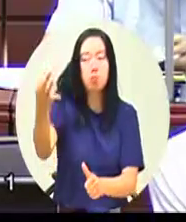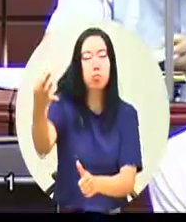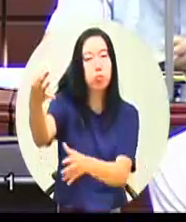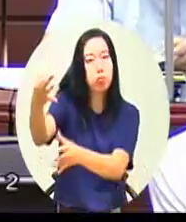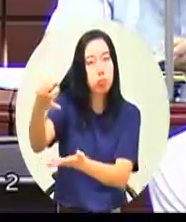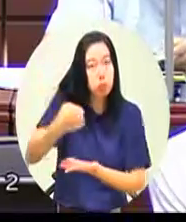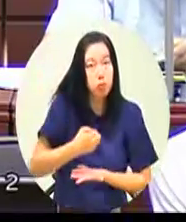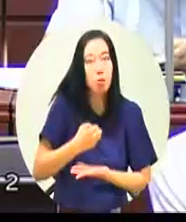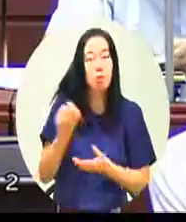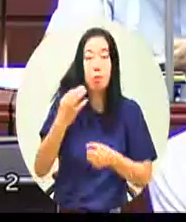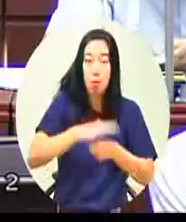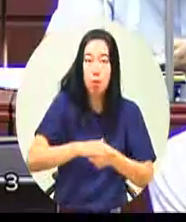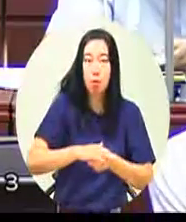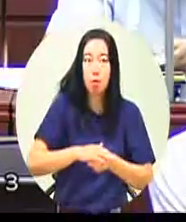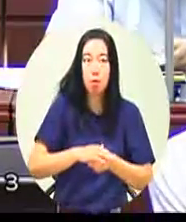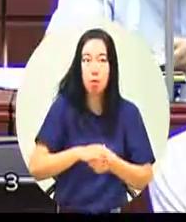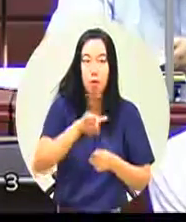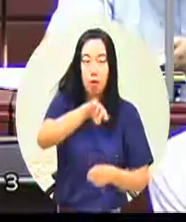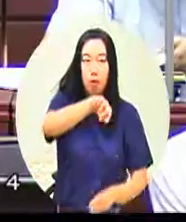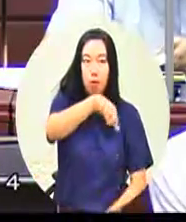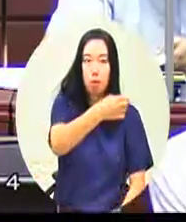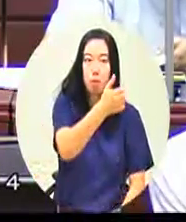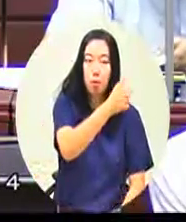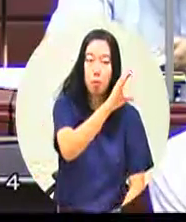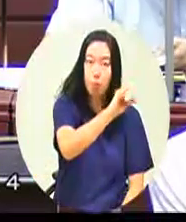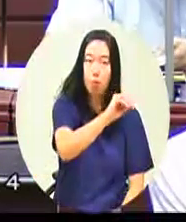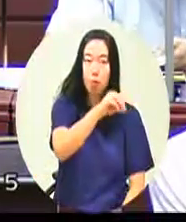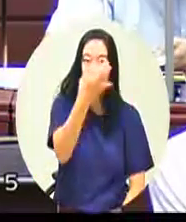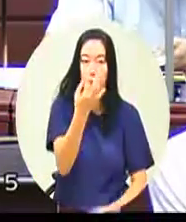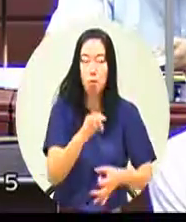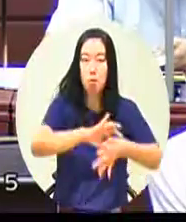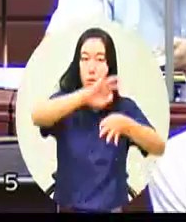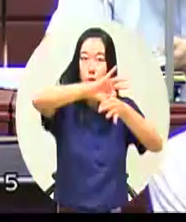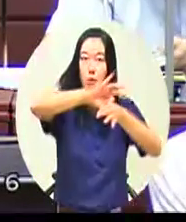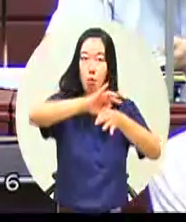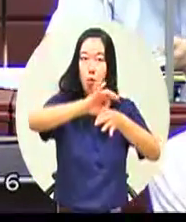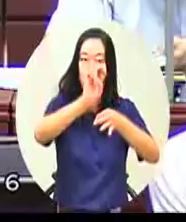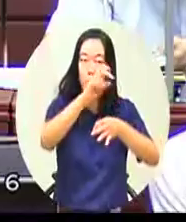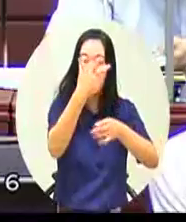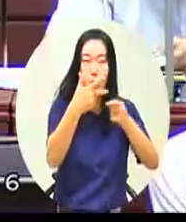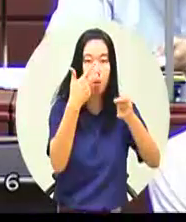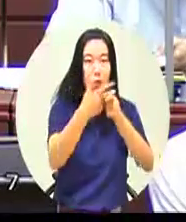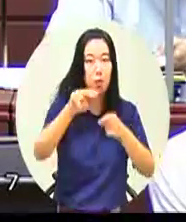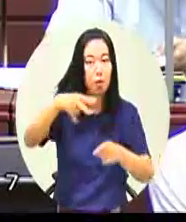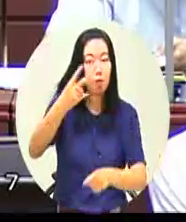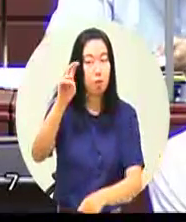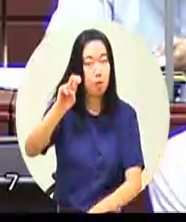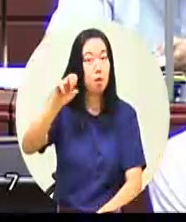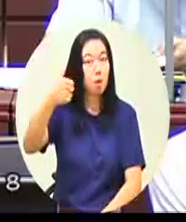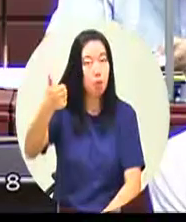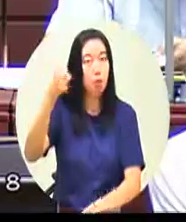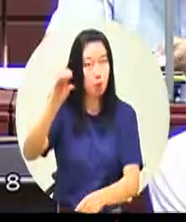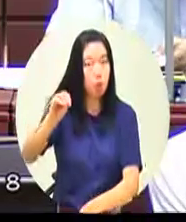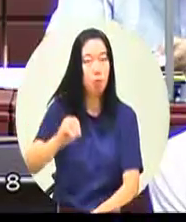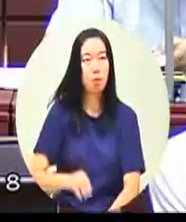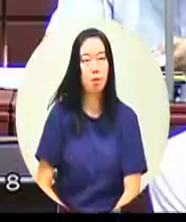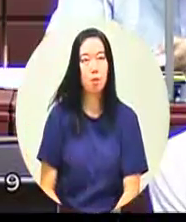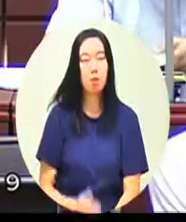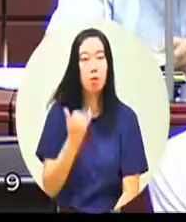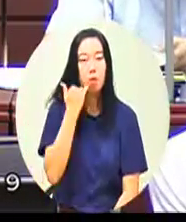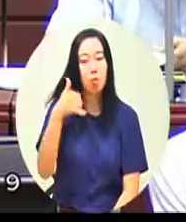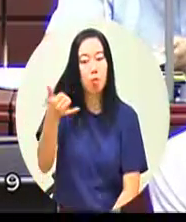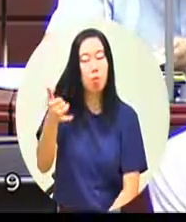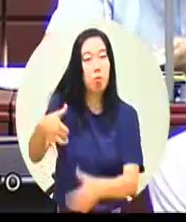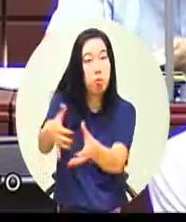助。我们从150万，18年150万调到我们27年的225万。那另外，对于弱势团